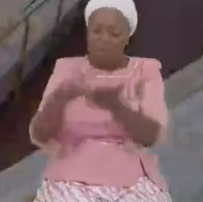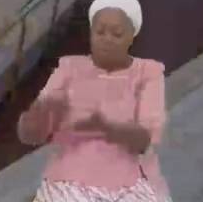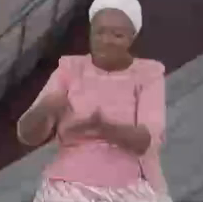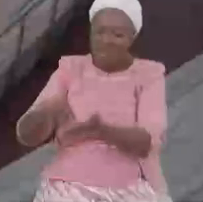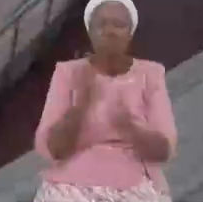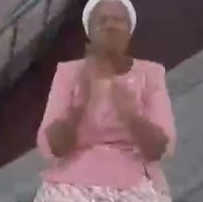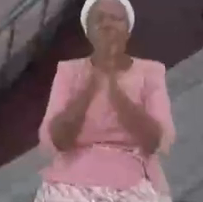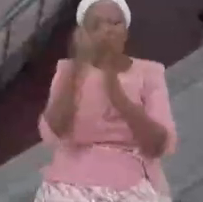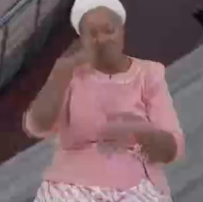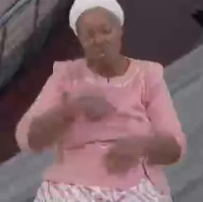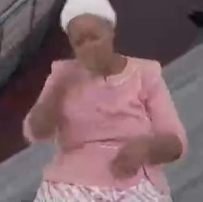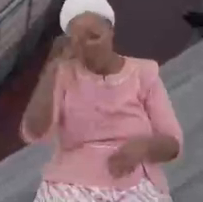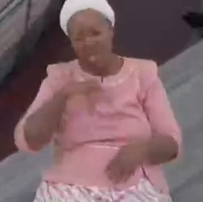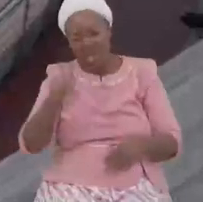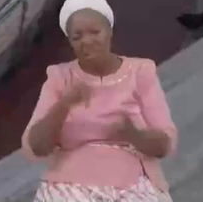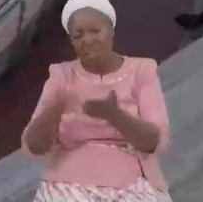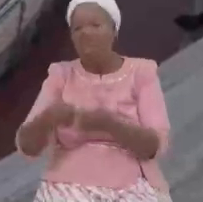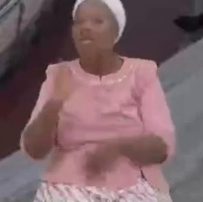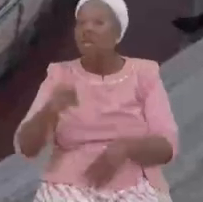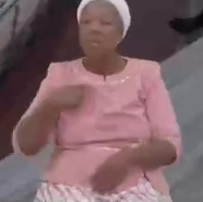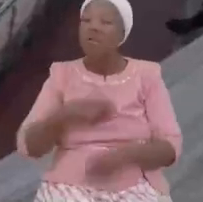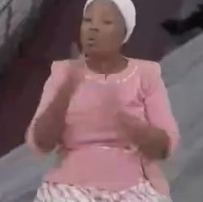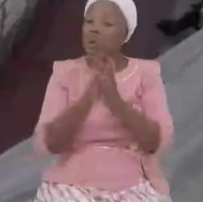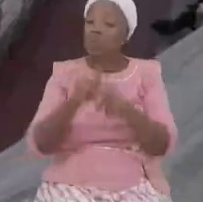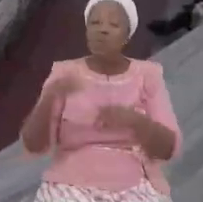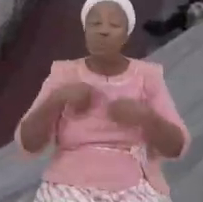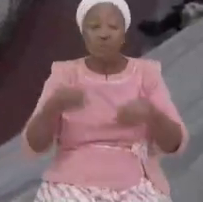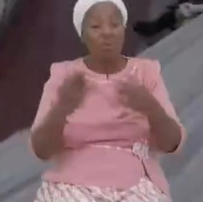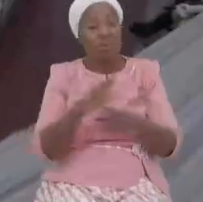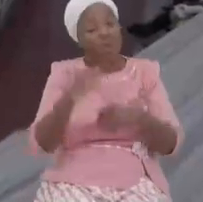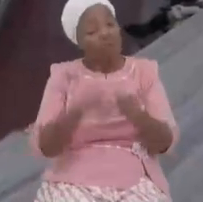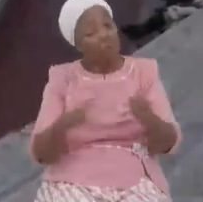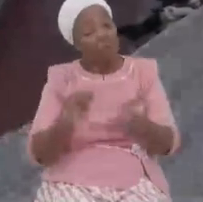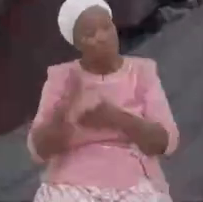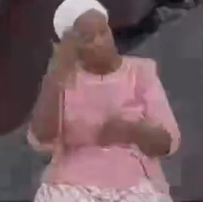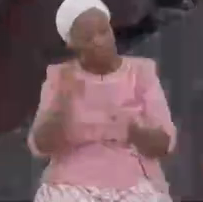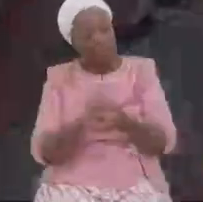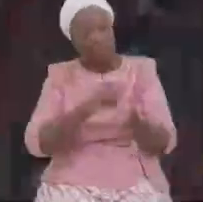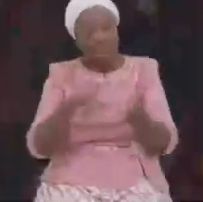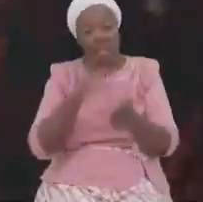nous devons alors tout faire et savoir que voici ce qui est écrit.